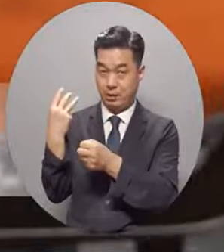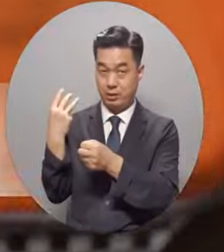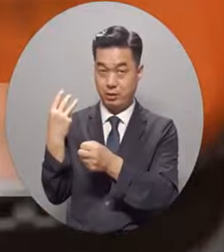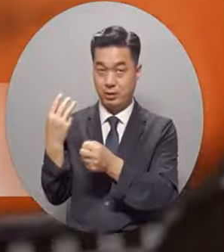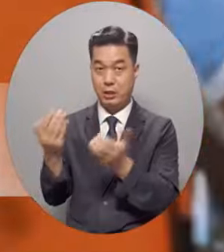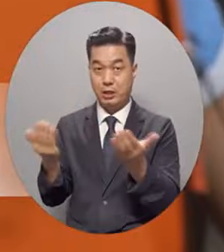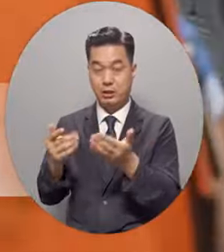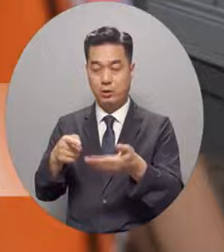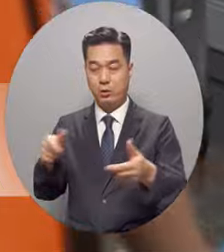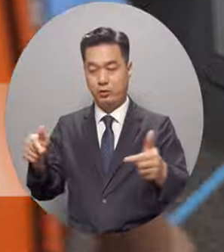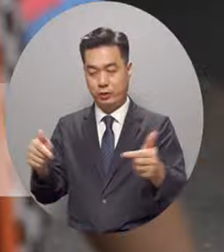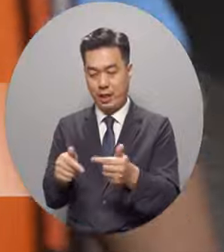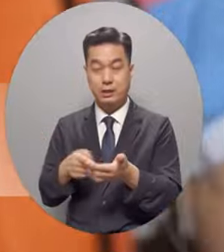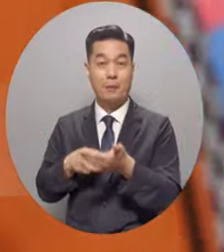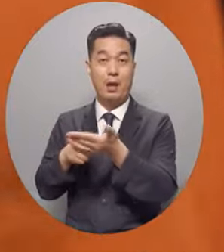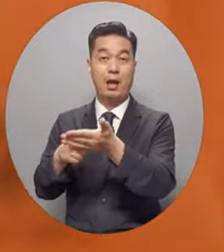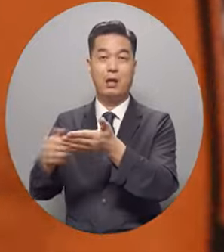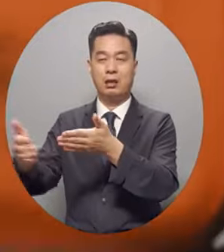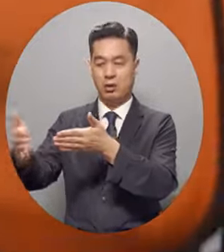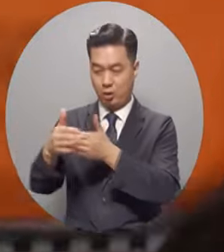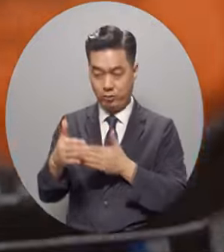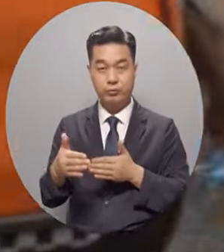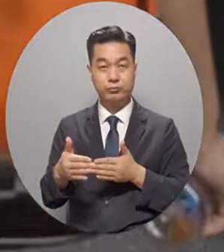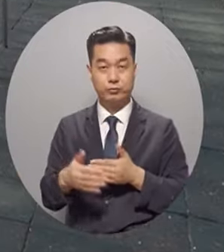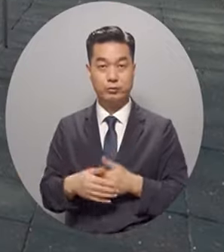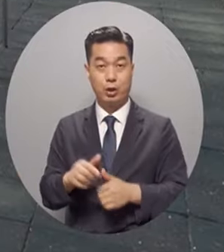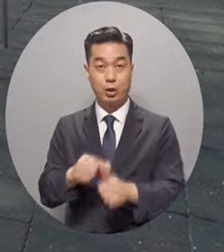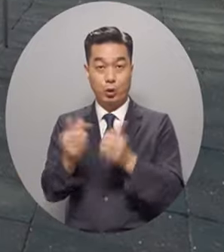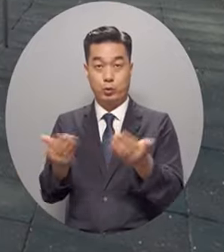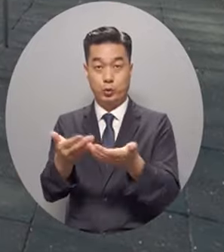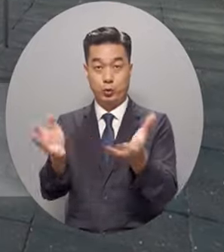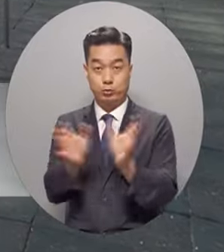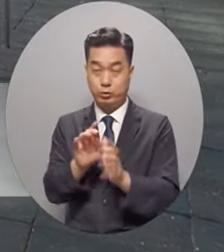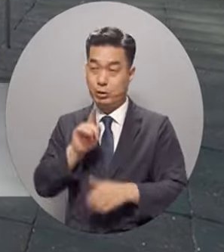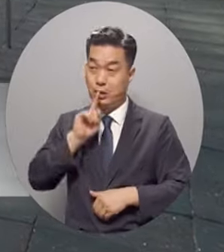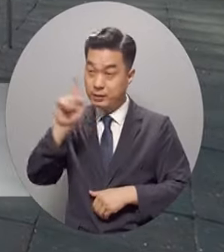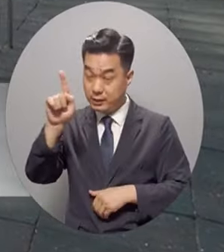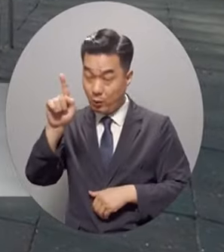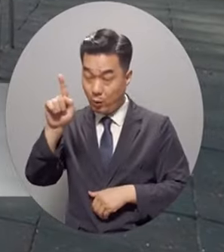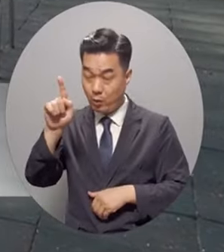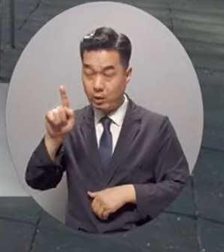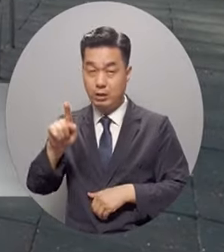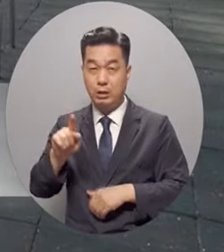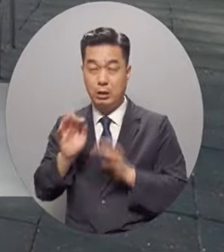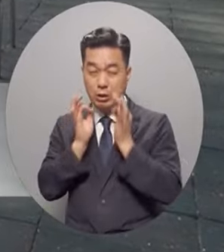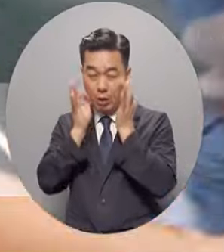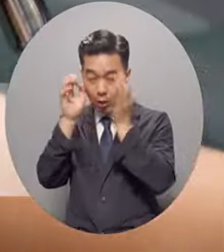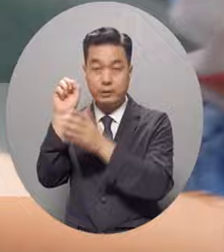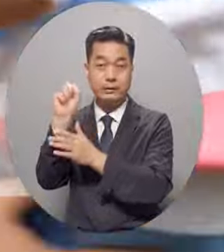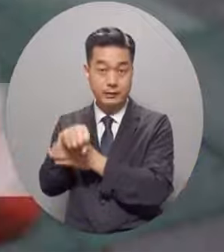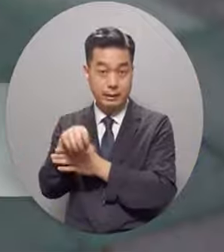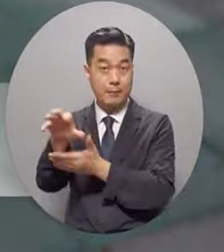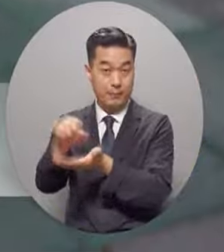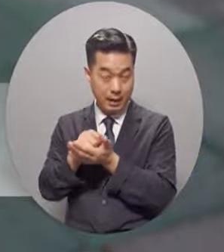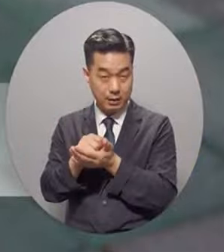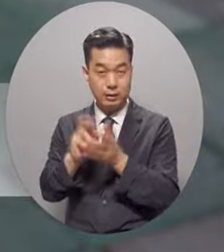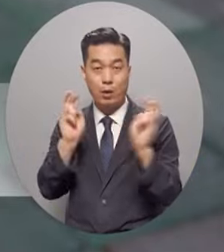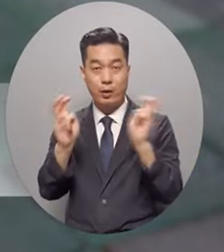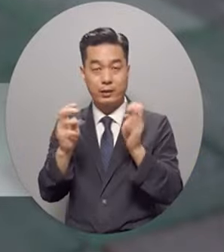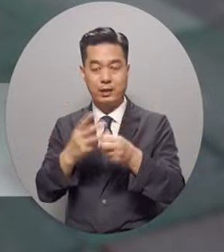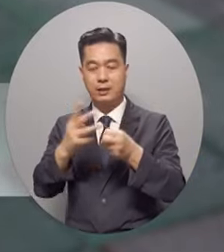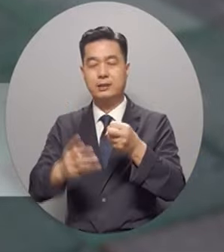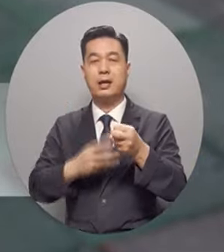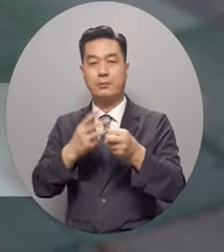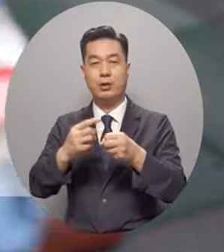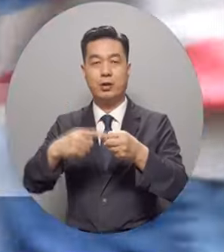단축을 신청했다 거부당했습니다. 고용노동부에 신고를 한 끝에 겨우 승인을 받았지만 사측은 3년간